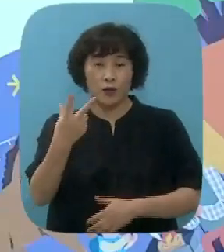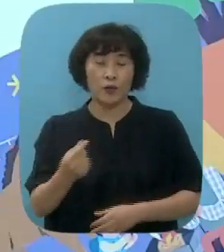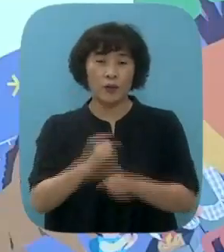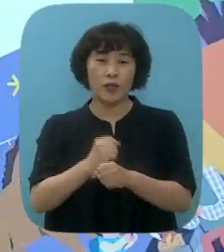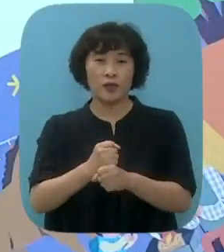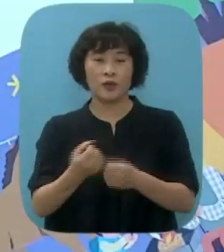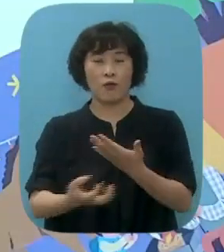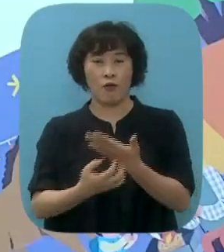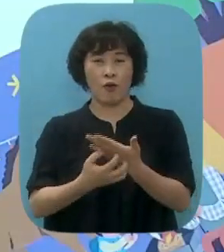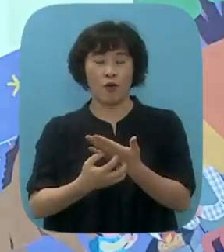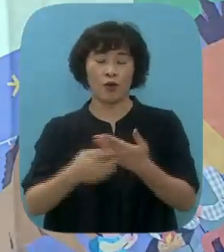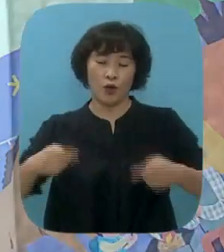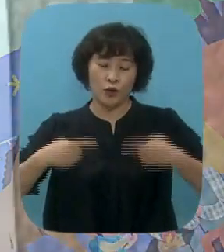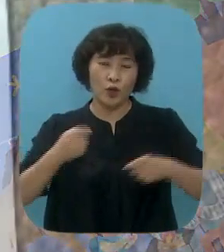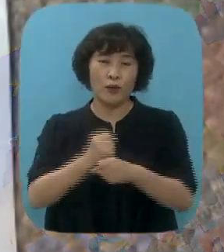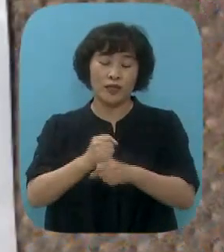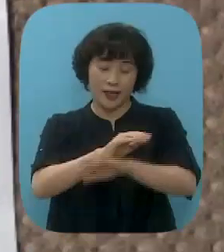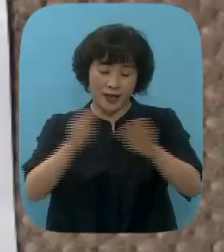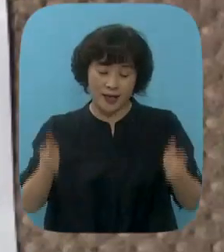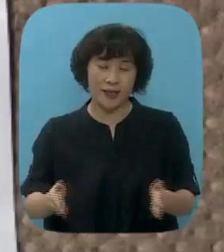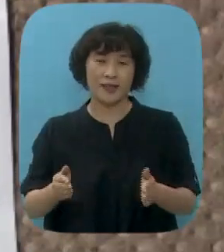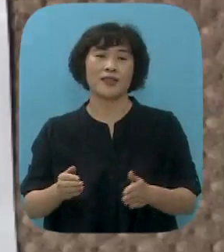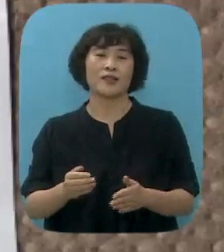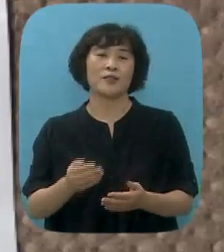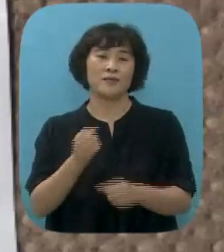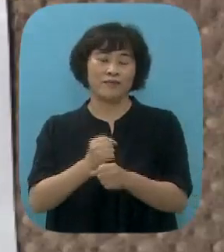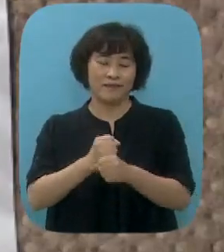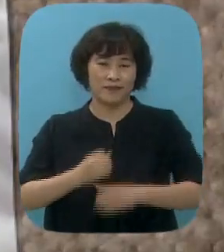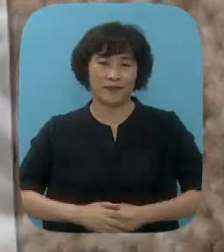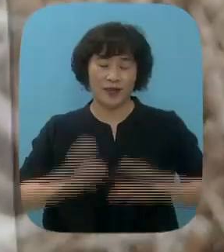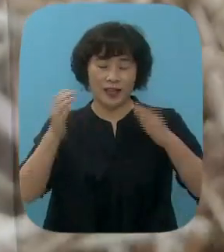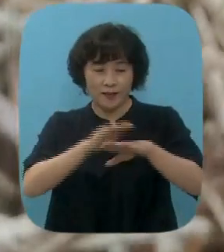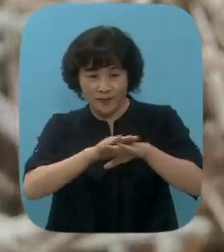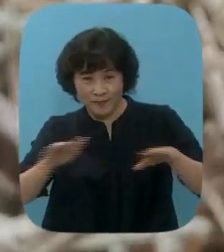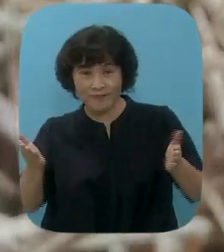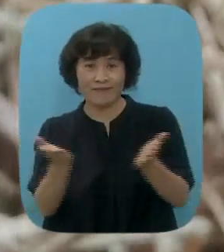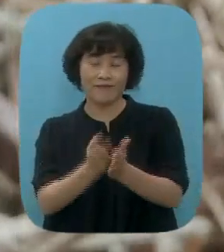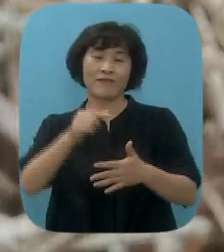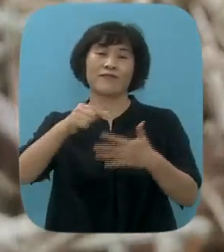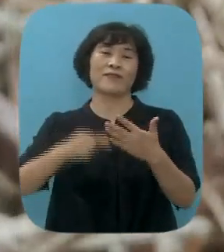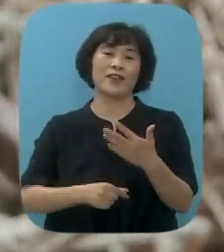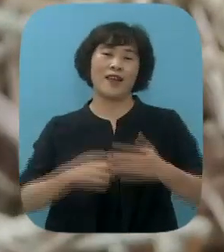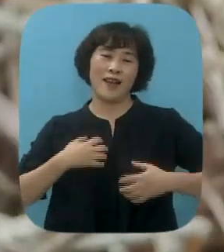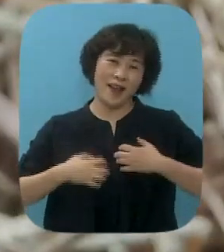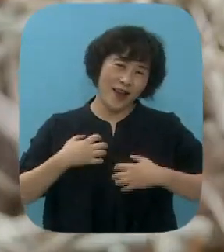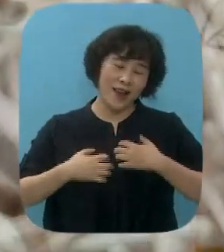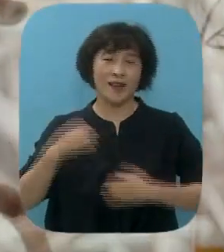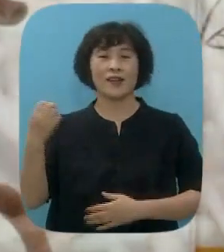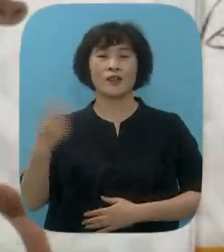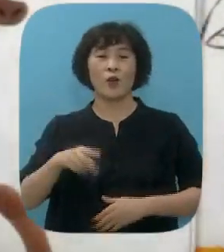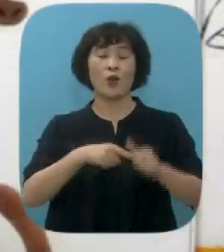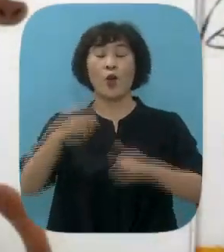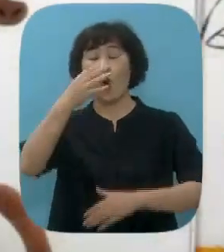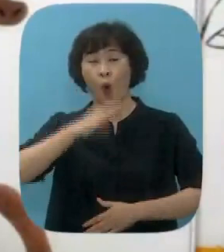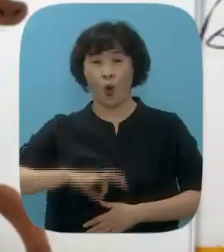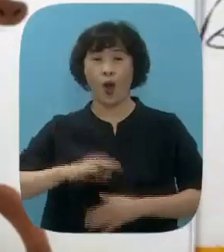만들기, 수제종이 만들기 체험 키트를 개발했습니다. 아이들의 눈높이에 맞춘 콘텐츠로 재미와 흥미는 물론